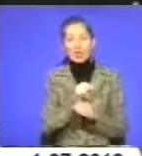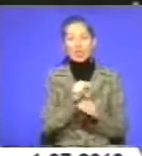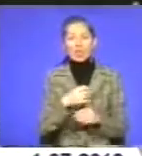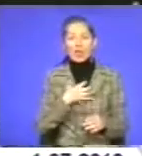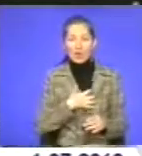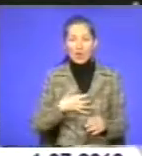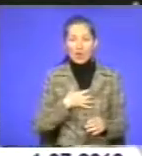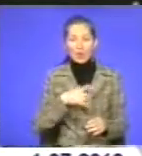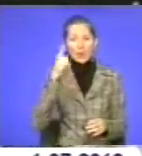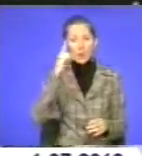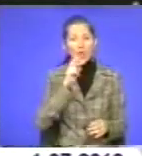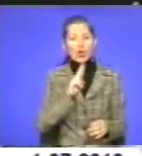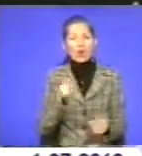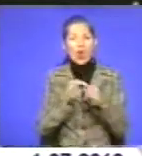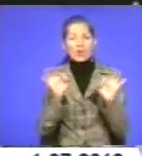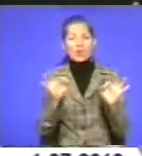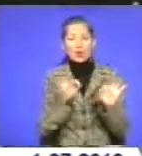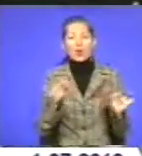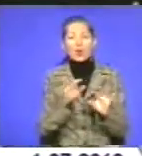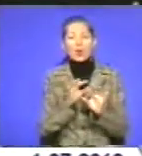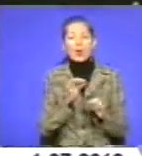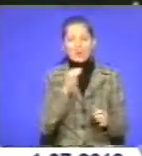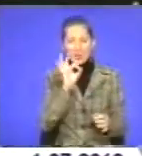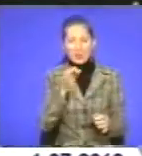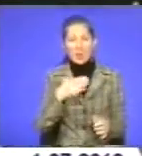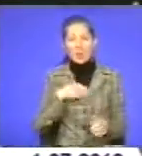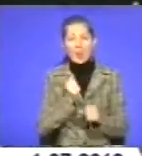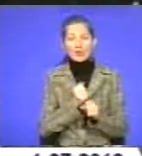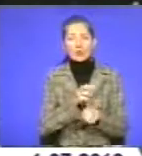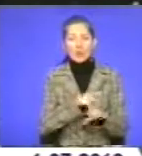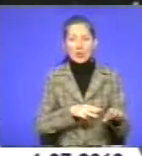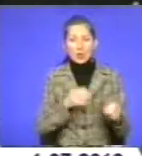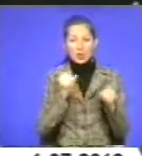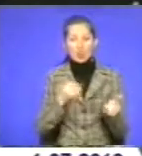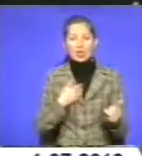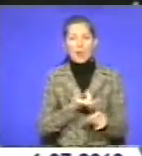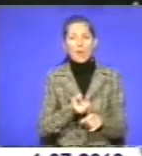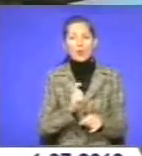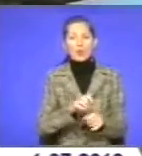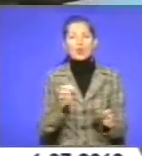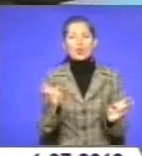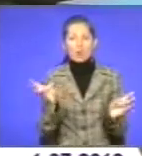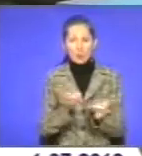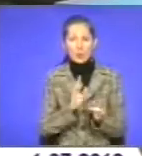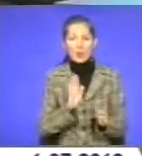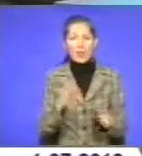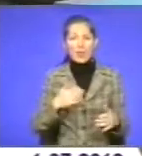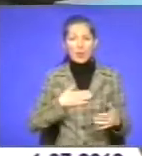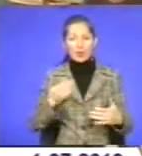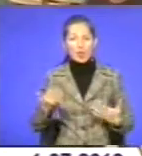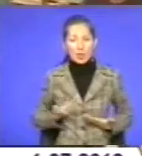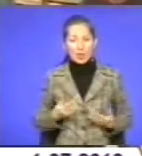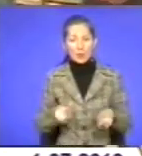думаю, яку інформацію сказали нам працівники міліції, сьогодні нам дуже пригодиться в нашому житті. Схожі заходи є не